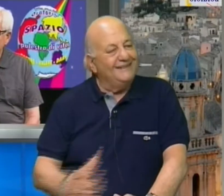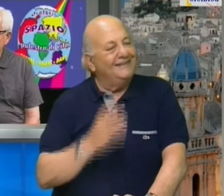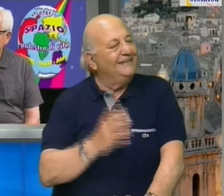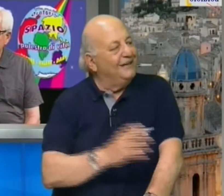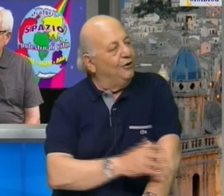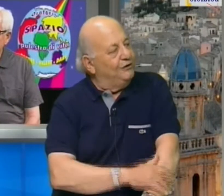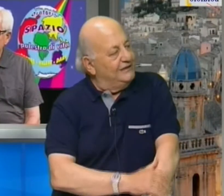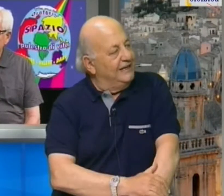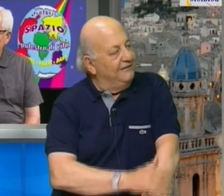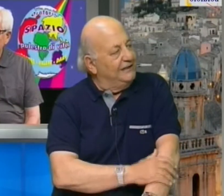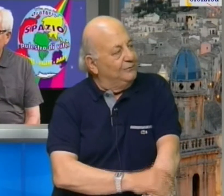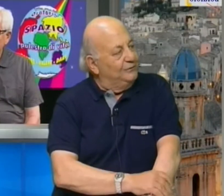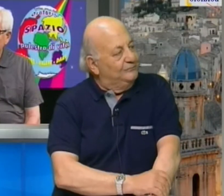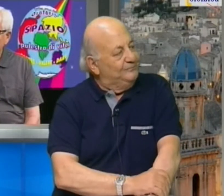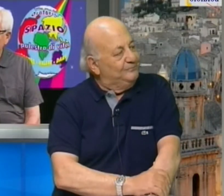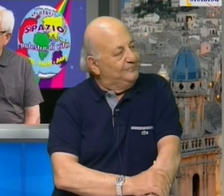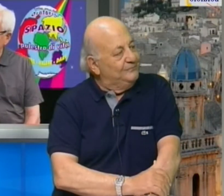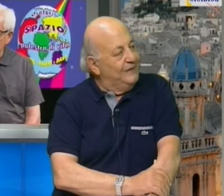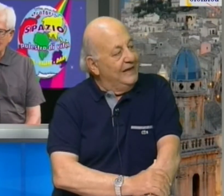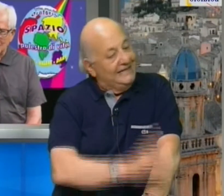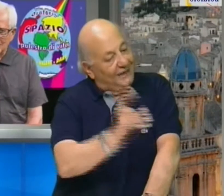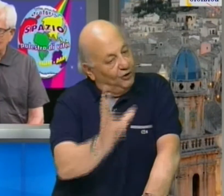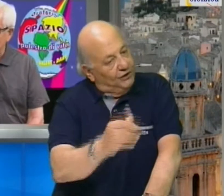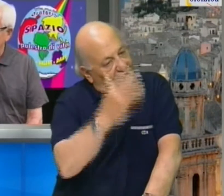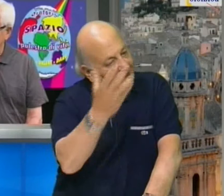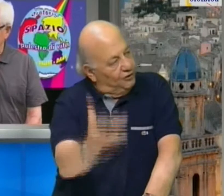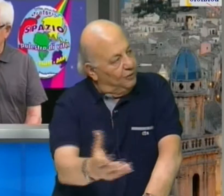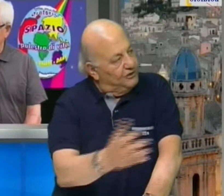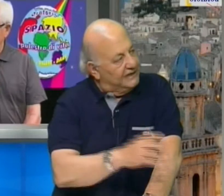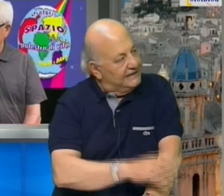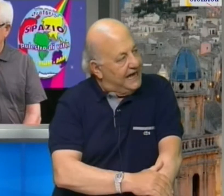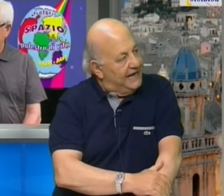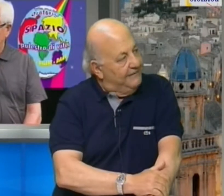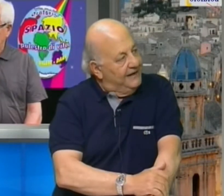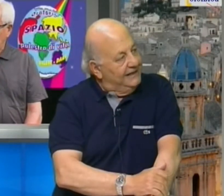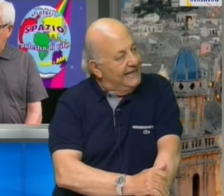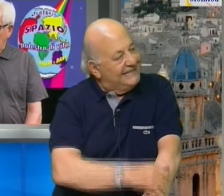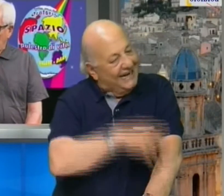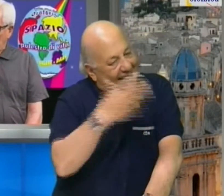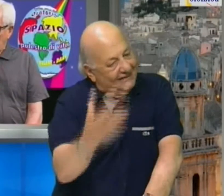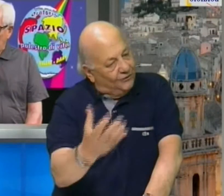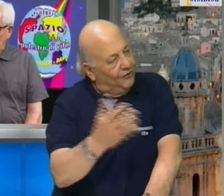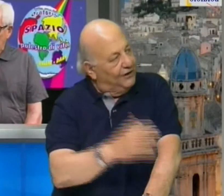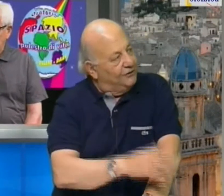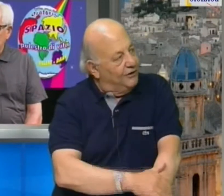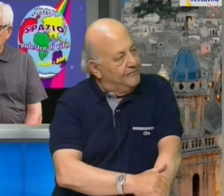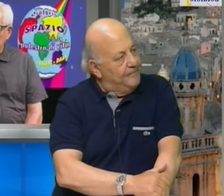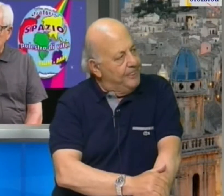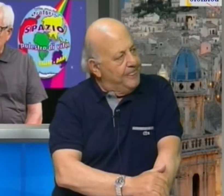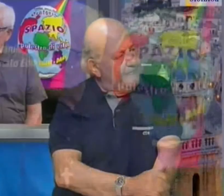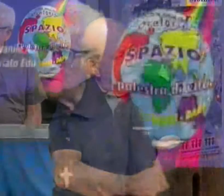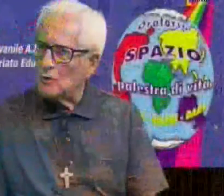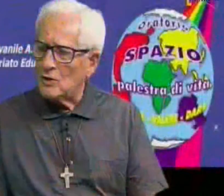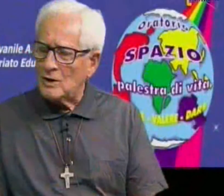di essere i secondi, se ne avete avuto? I secondi venendo dopo i salesiani, di essere l'altro oratorio. No, ma diciamo